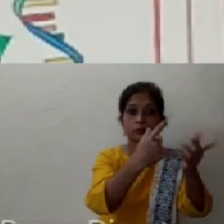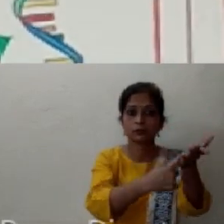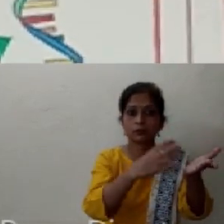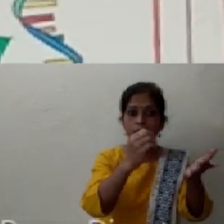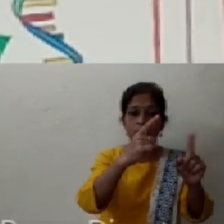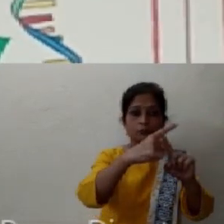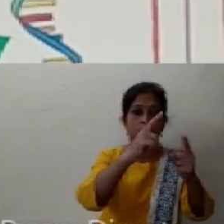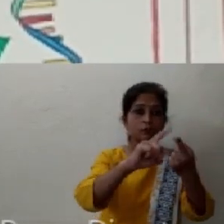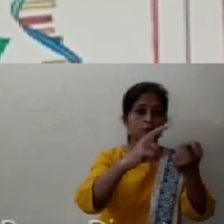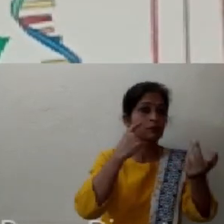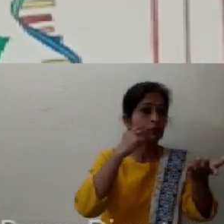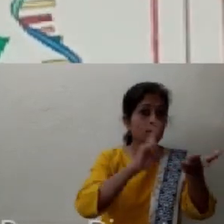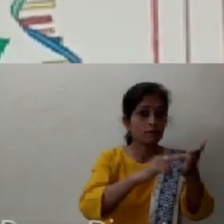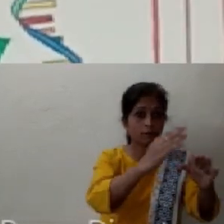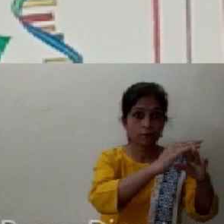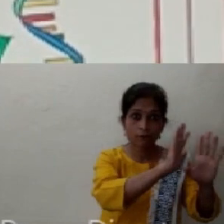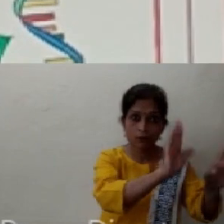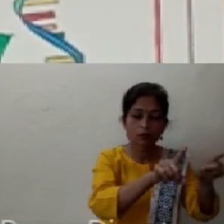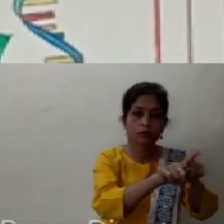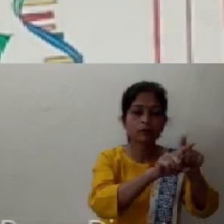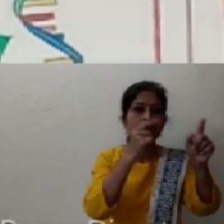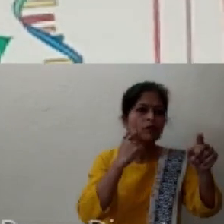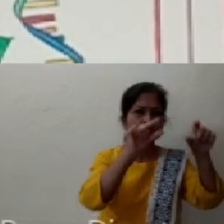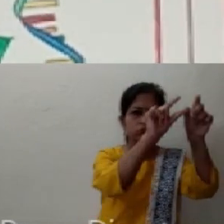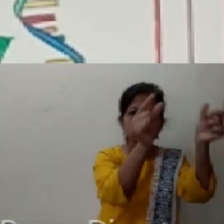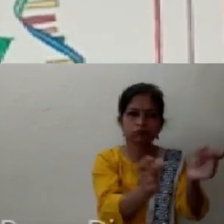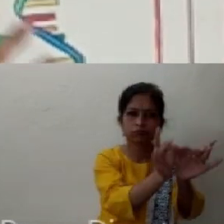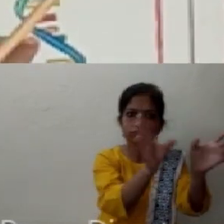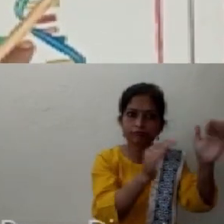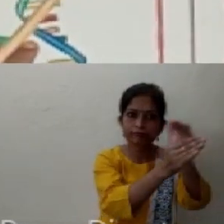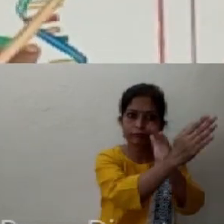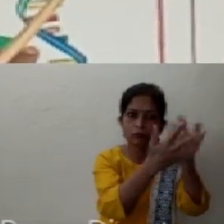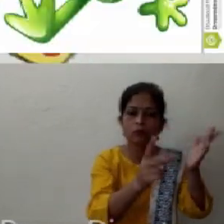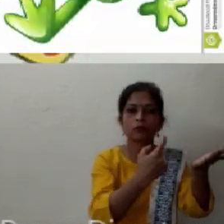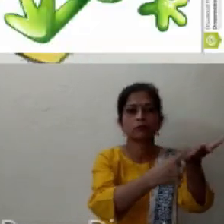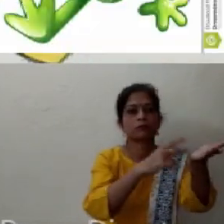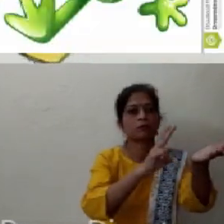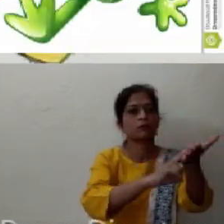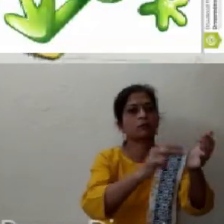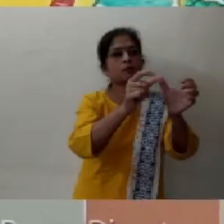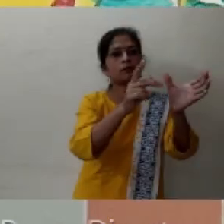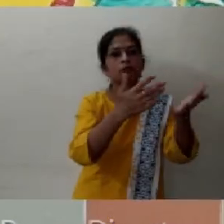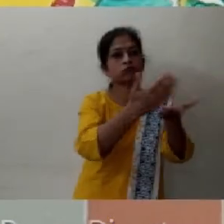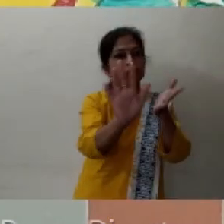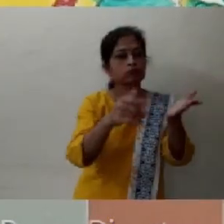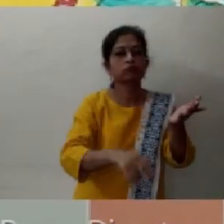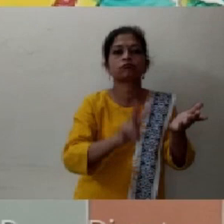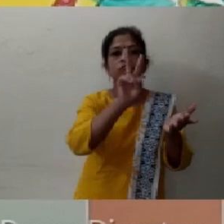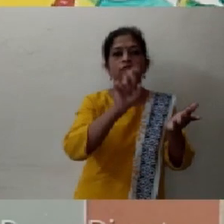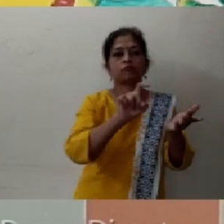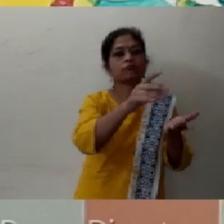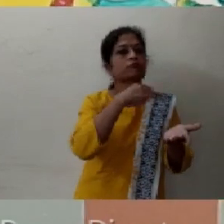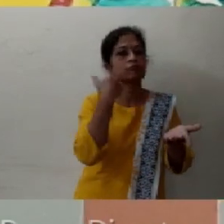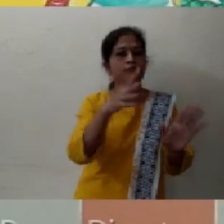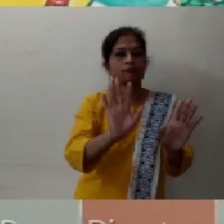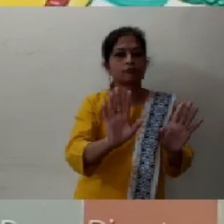रहता है। अगर ये कवच कुंडल भेद दिए गए तो ये वायरस दम तोड़ देगा। कोविड 19 से बचने के लिए सबसे